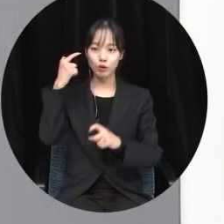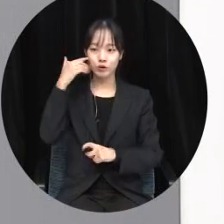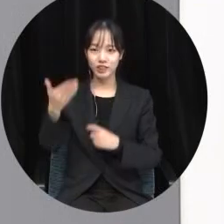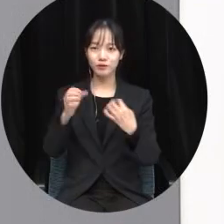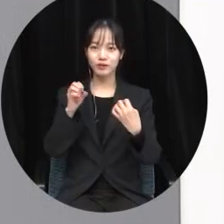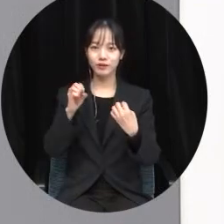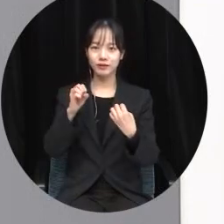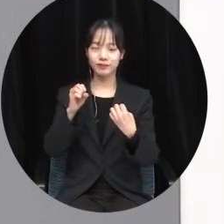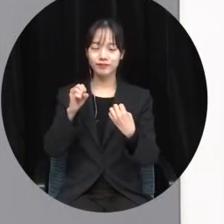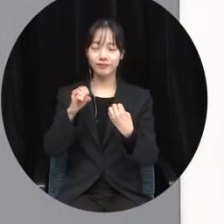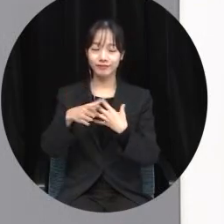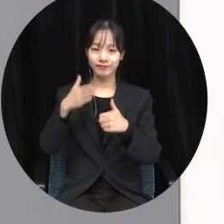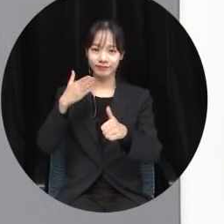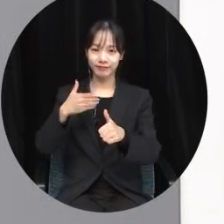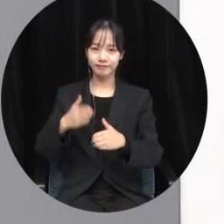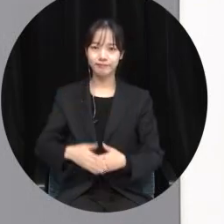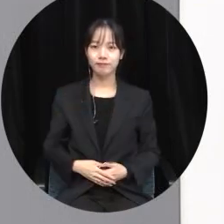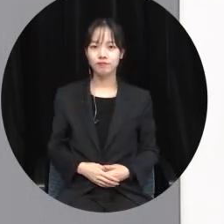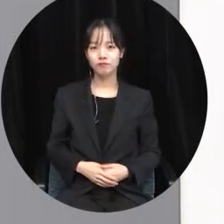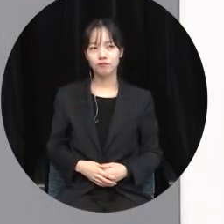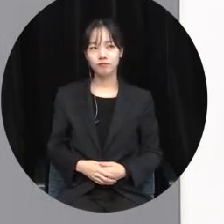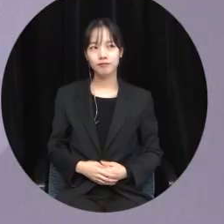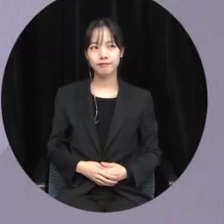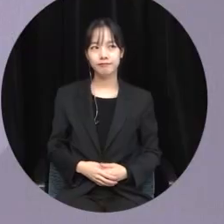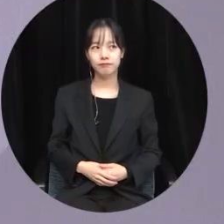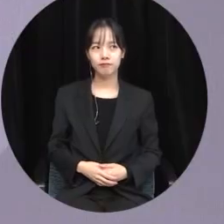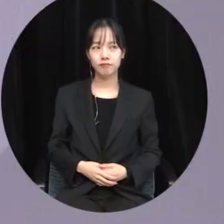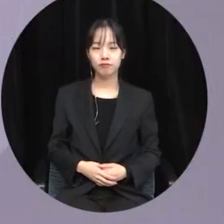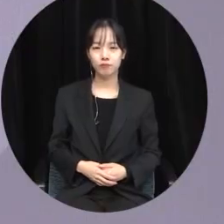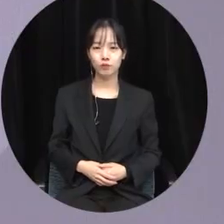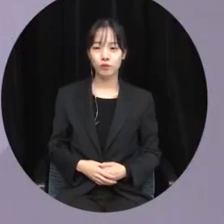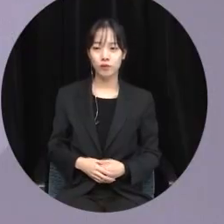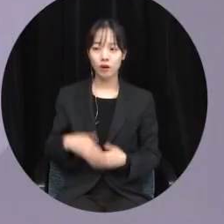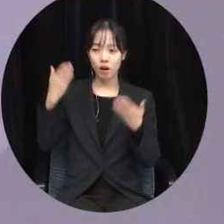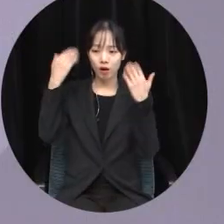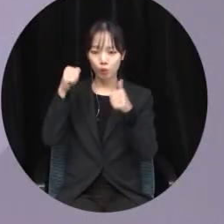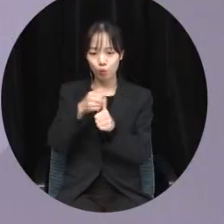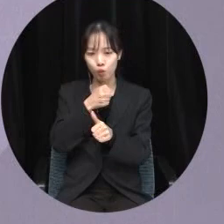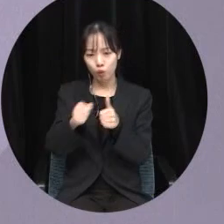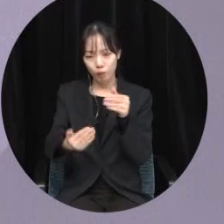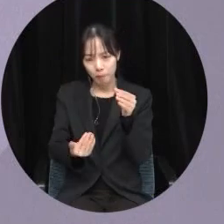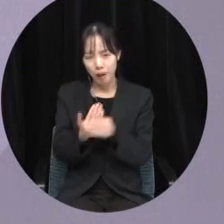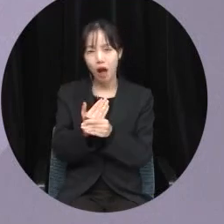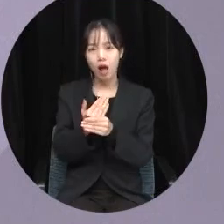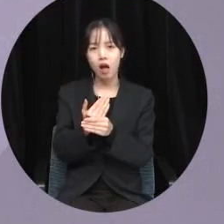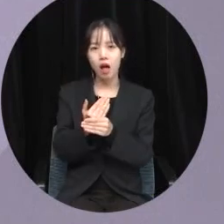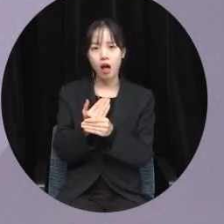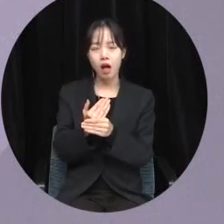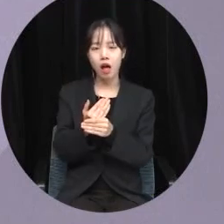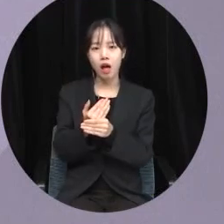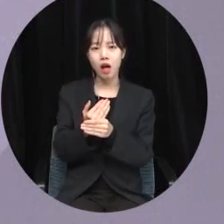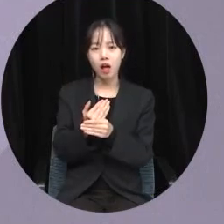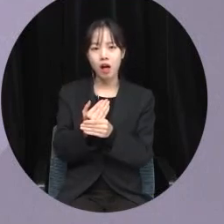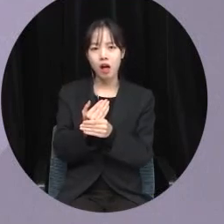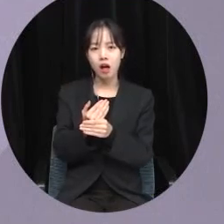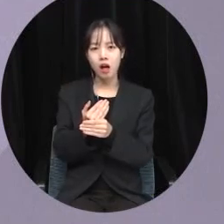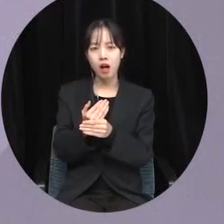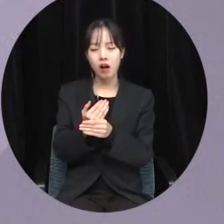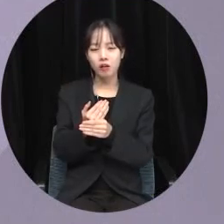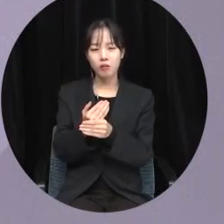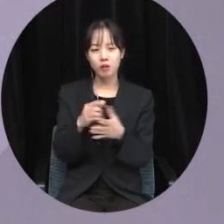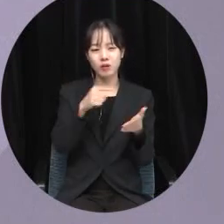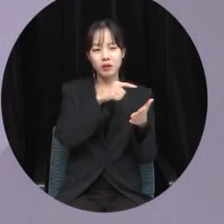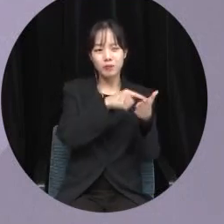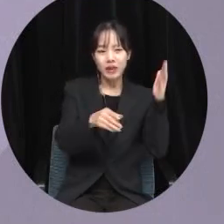해주시기 바랍니다. 우선 학폭이 발생했을 때 가해자 피해자 분리가